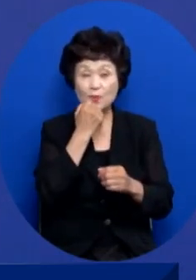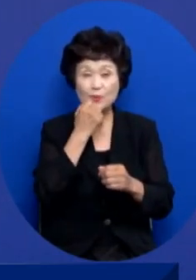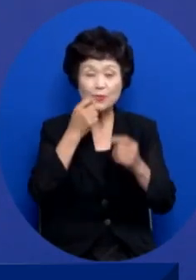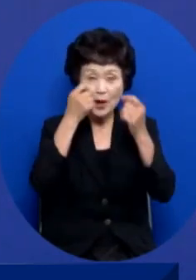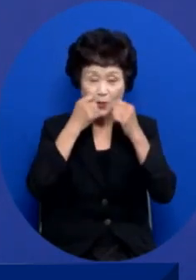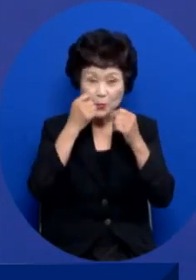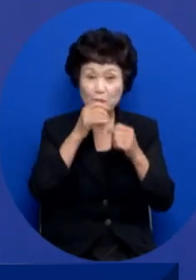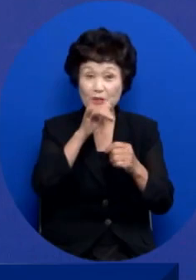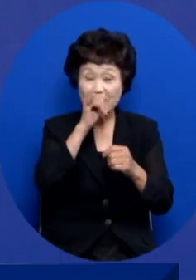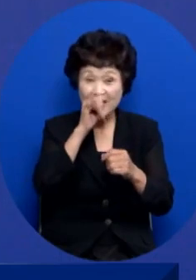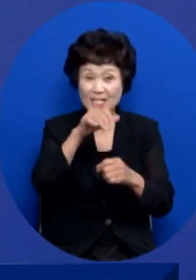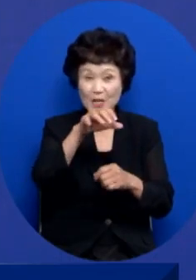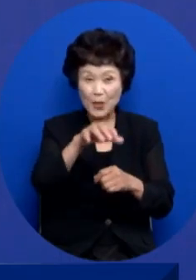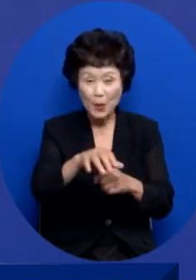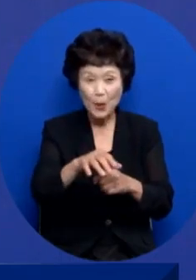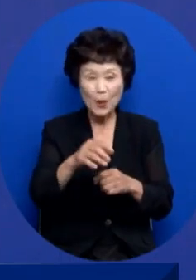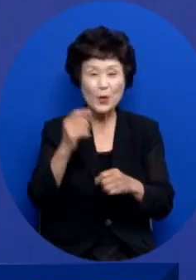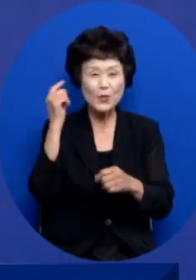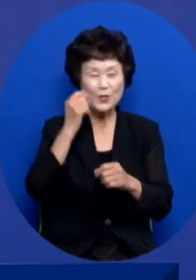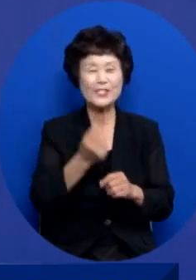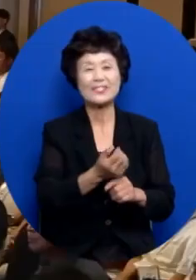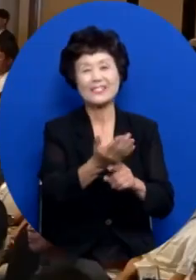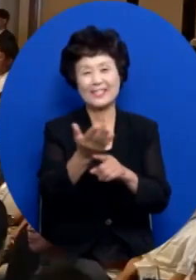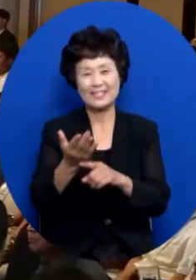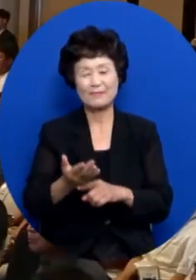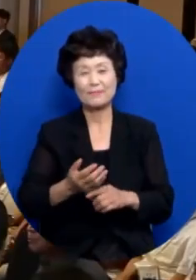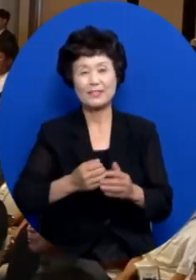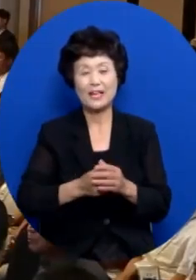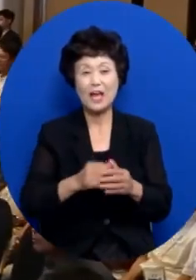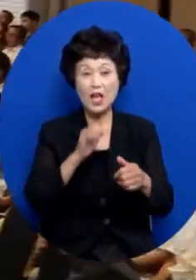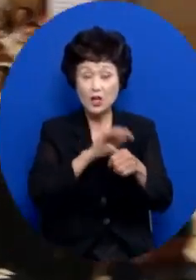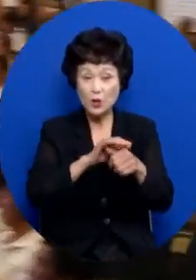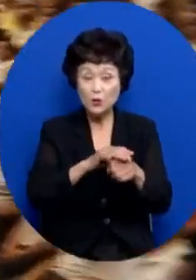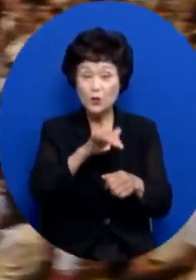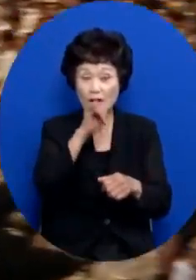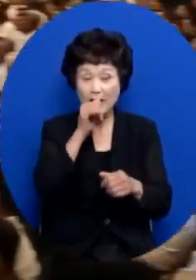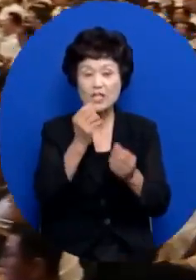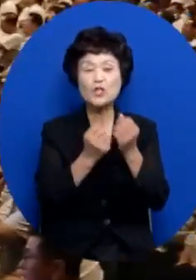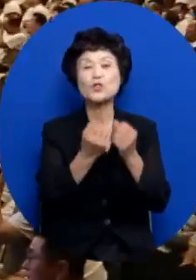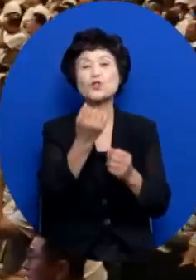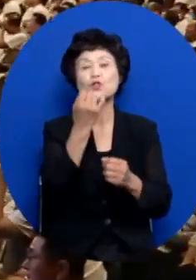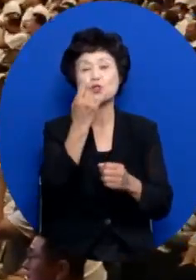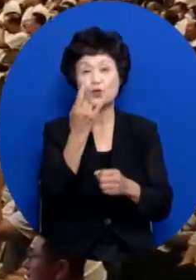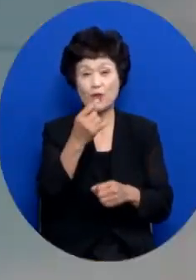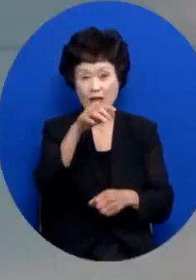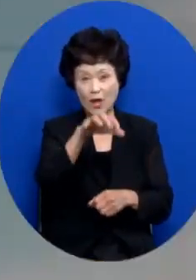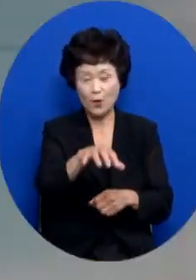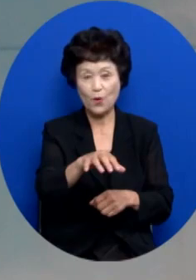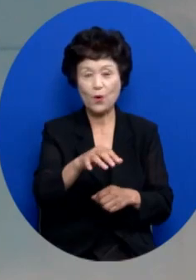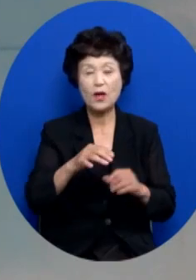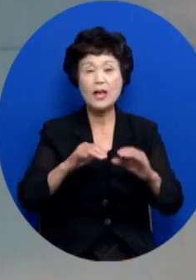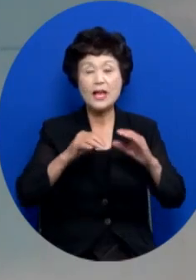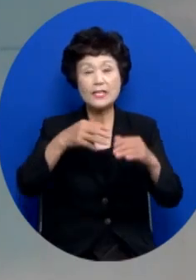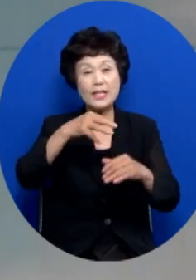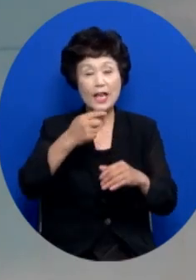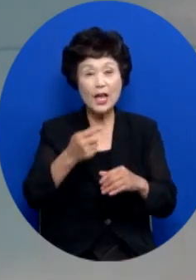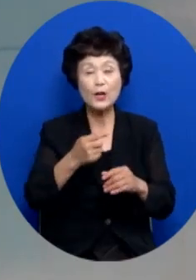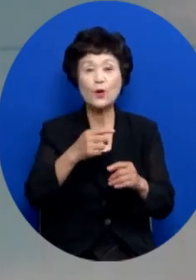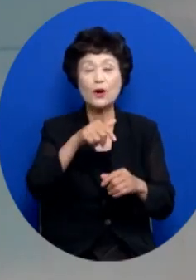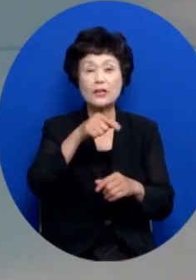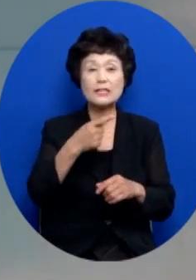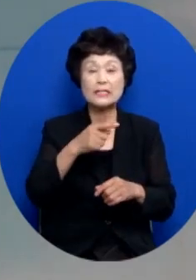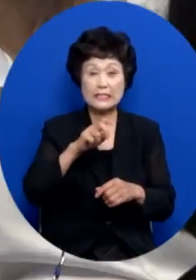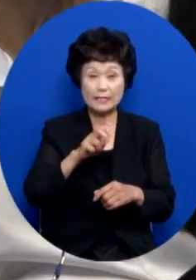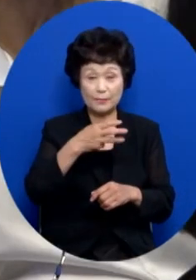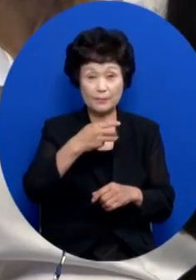현장을 배진우 기자가 취재했습니다. 경주의 한 수련회 현장. 세계로 금난 교회 주성민 목사가 전하는